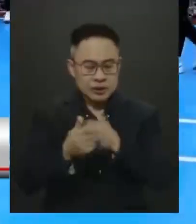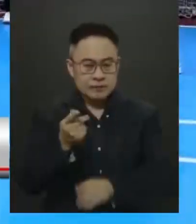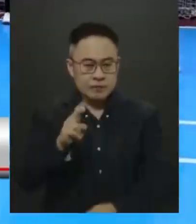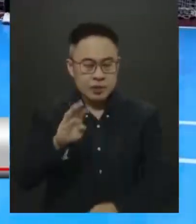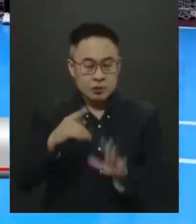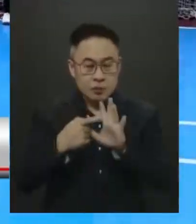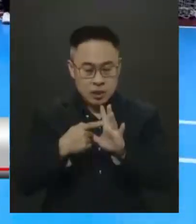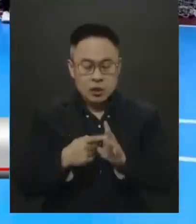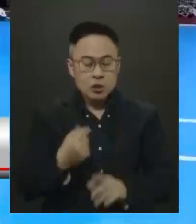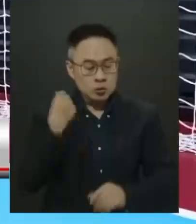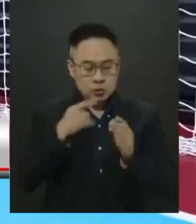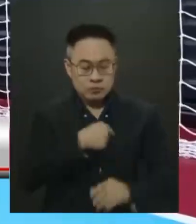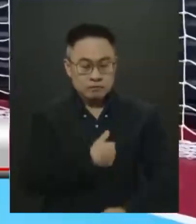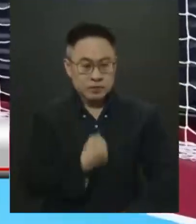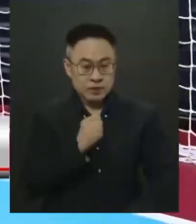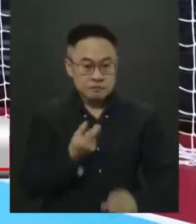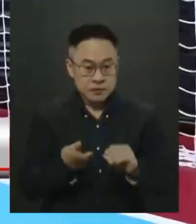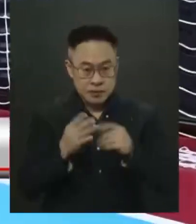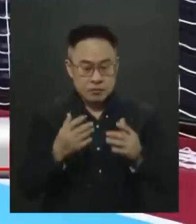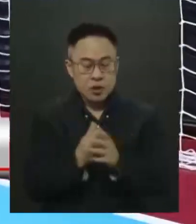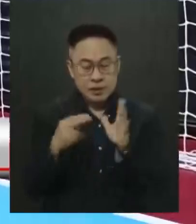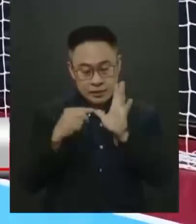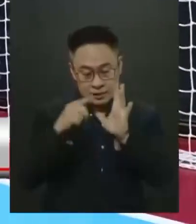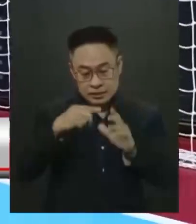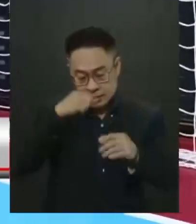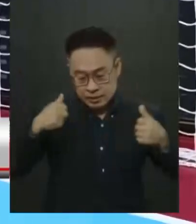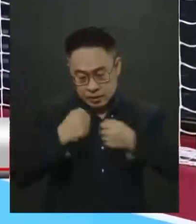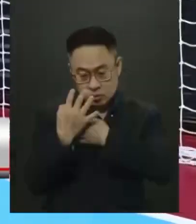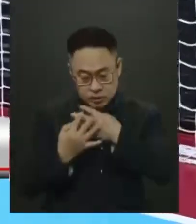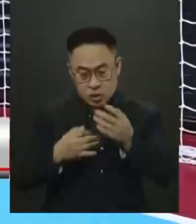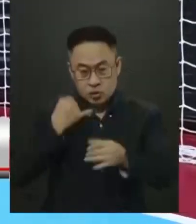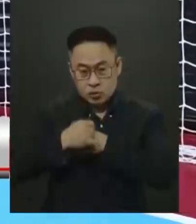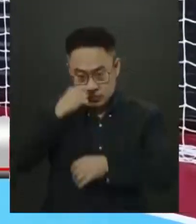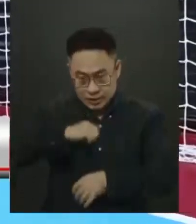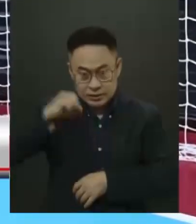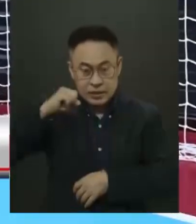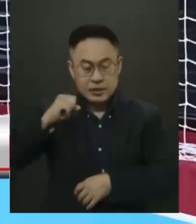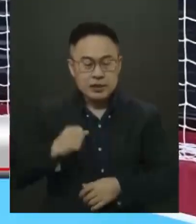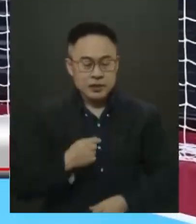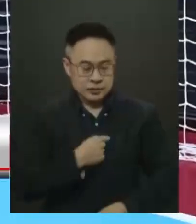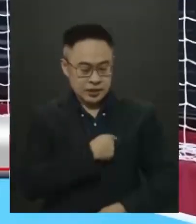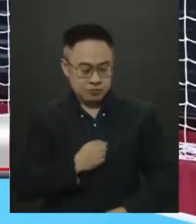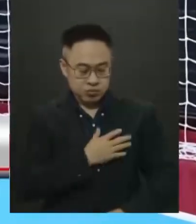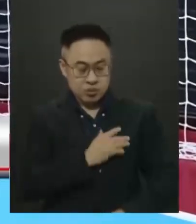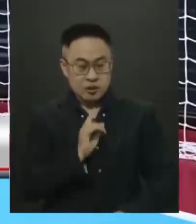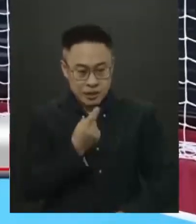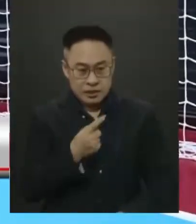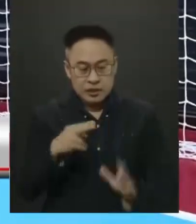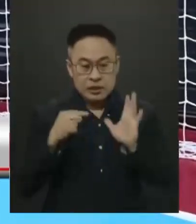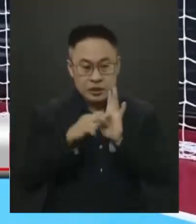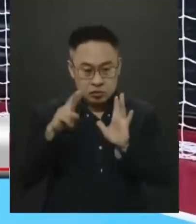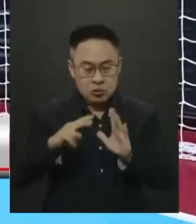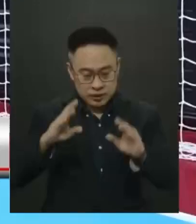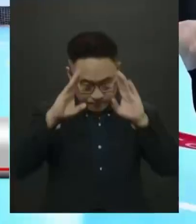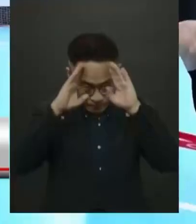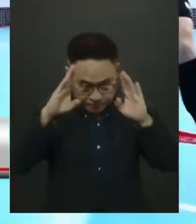นะครับหลังจากนัดแรกเนี่ยเราเอาชนะโครเอเชียมาได้แมตช์ที่2ครับทุกคนก็ตั้งเป้าว่าอยากจะเก็บ3คะแนนครับเพื่อการันตีเข้